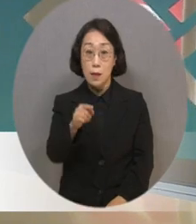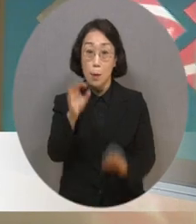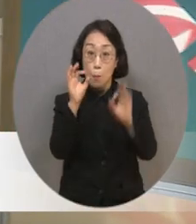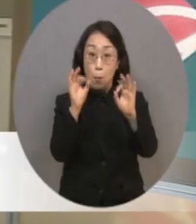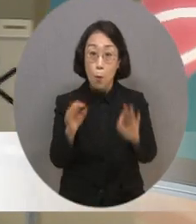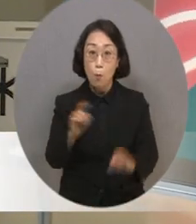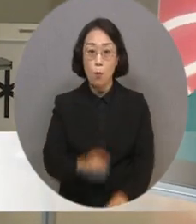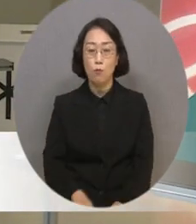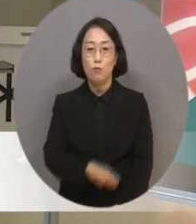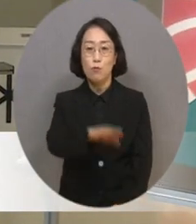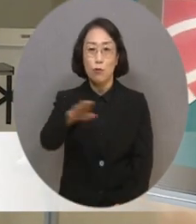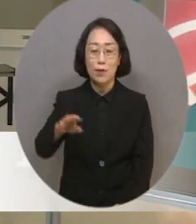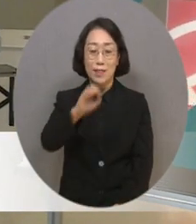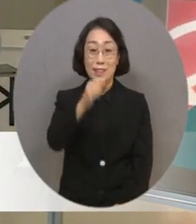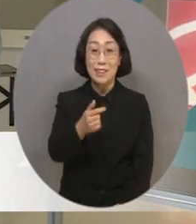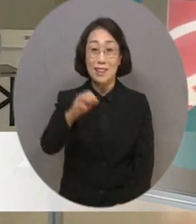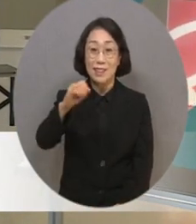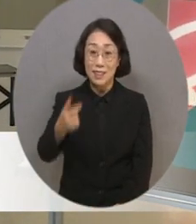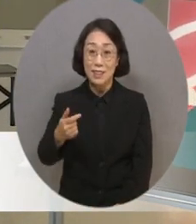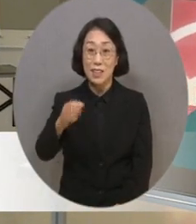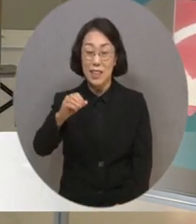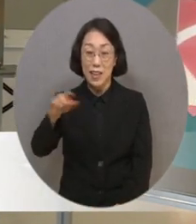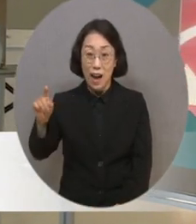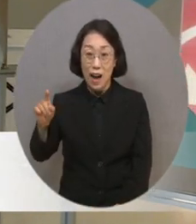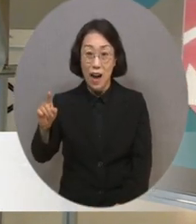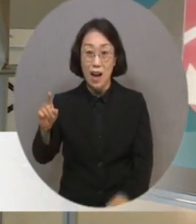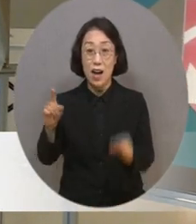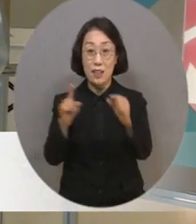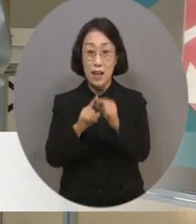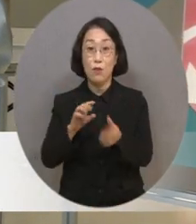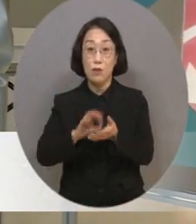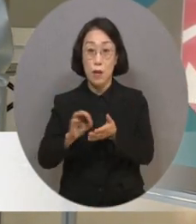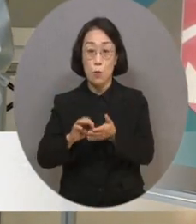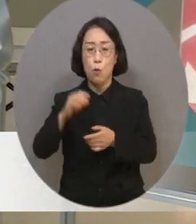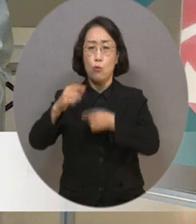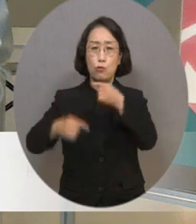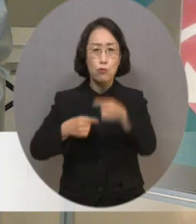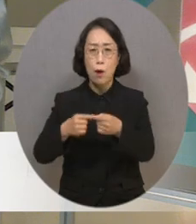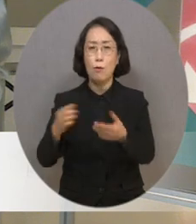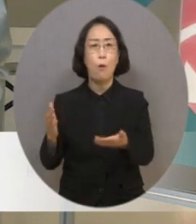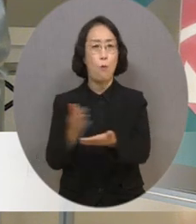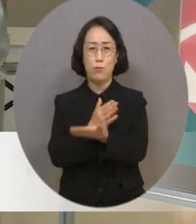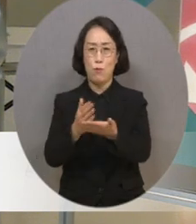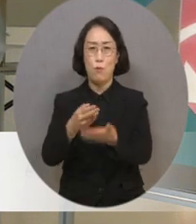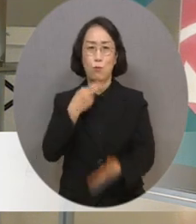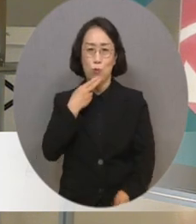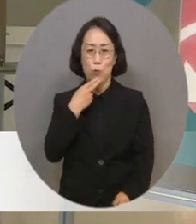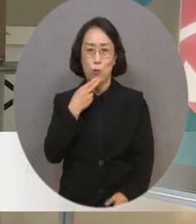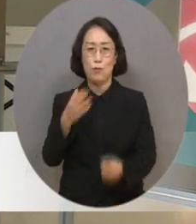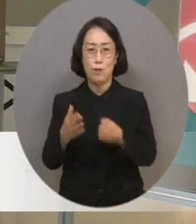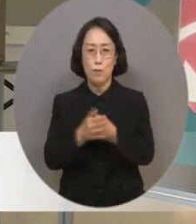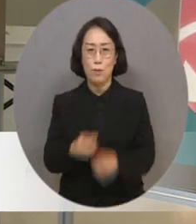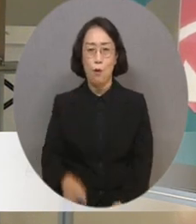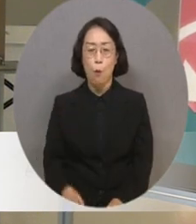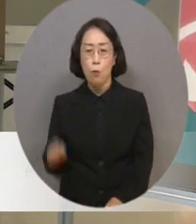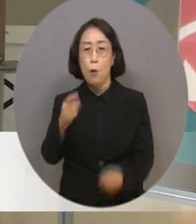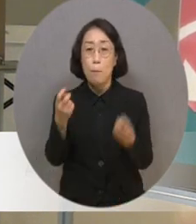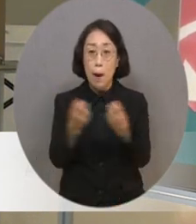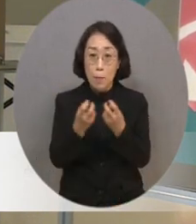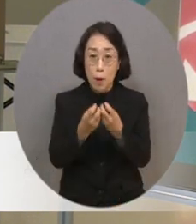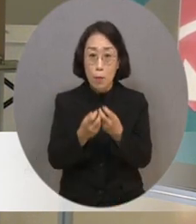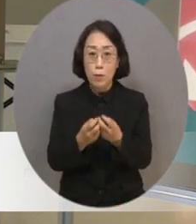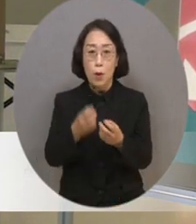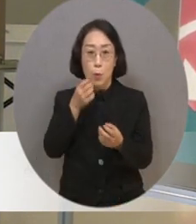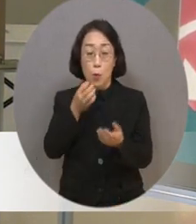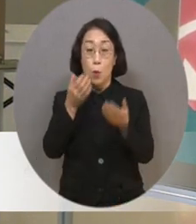저희들은 은느니가라는 조사를 쓸 수가 있는데 수어를 하시는 분들은 조사를 쓸 수가 없다 보니까 어떤 방식으로 하는지